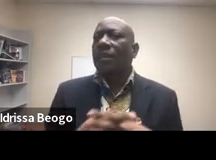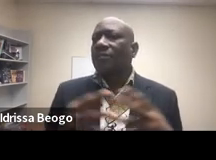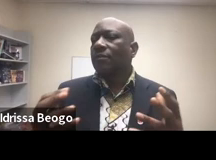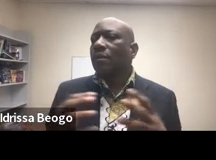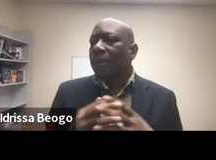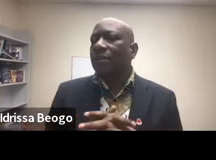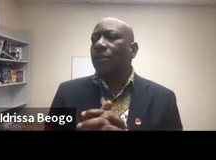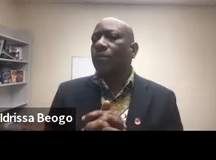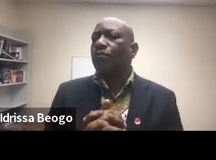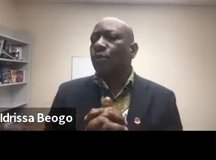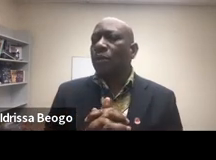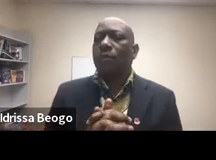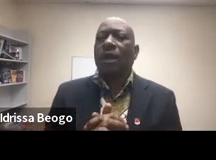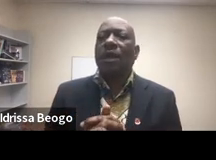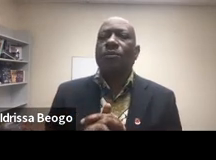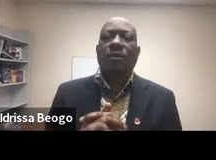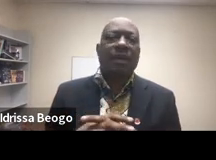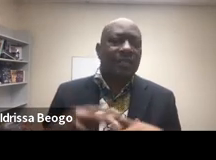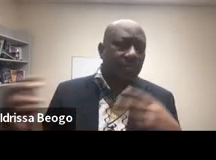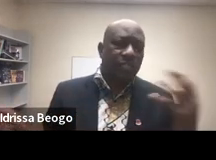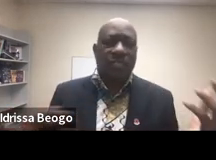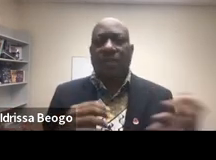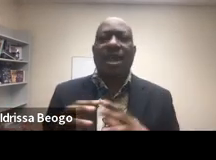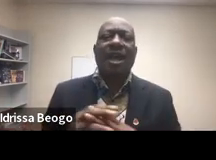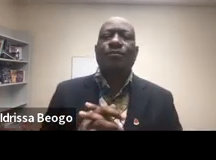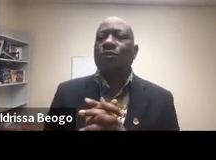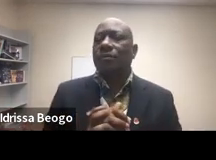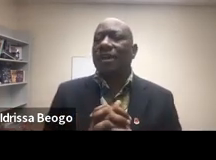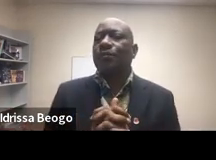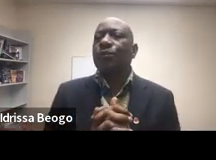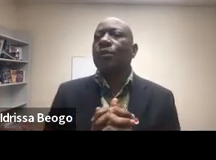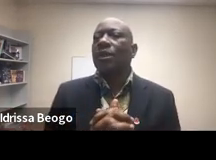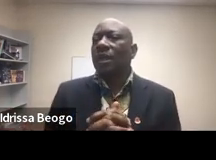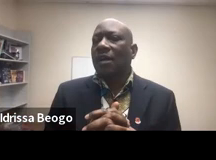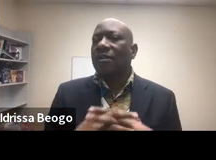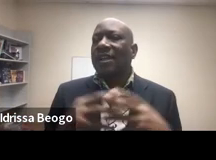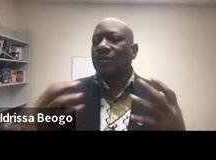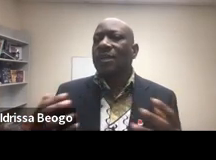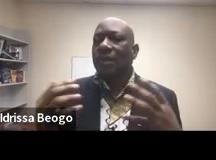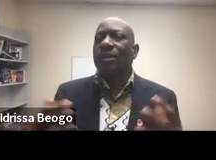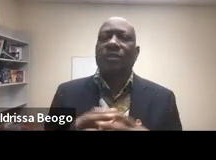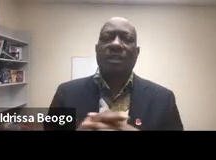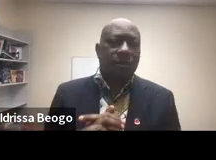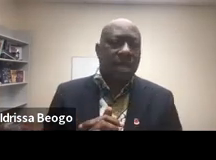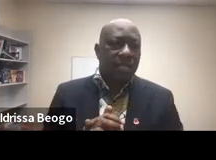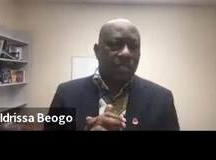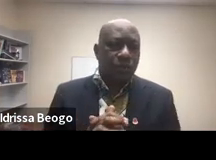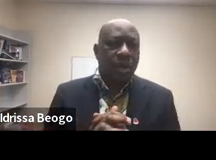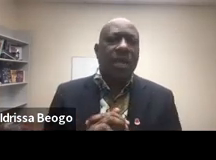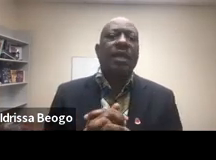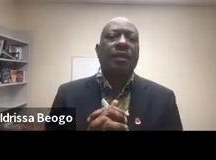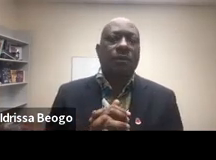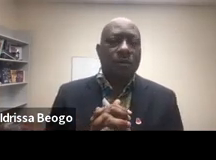États-Unis. Il faut comprendre que pour le moment, nous sommes en train de jeter les bases, beaucoup de bases pour avoir des données empiriques sur les personnes